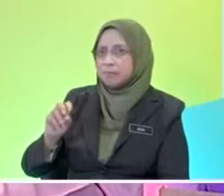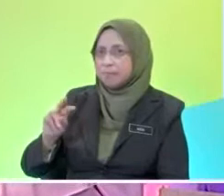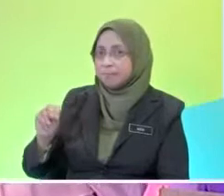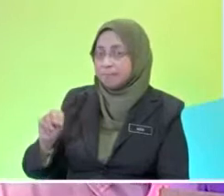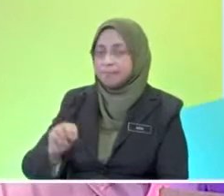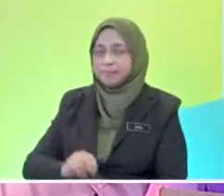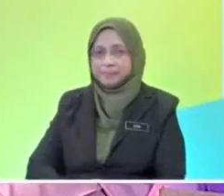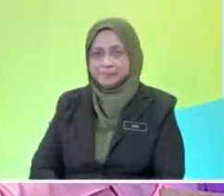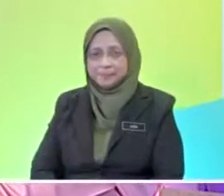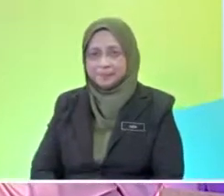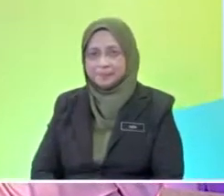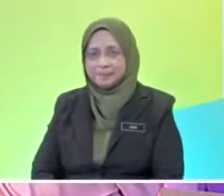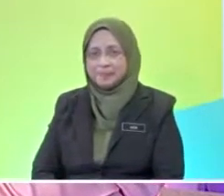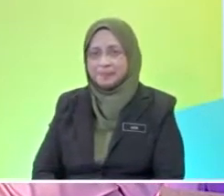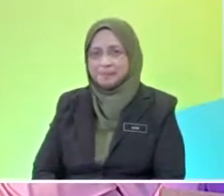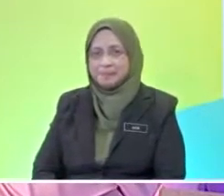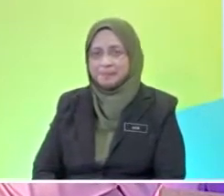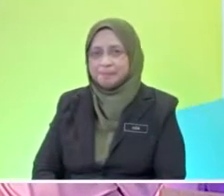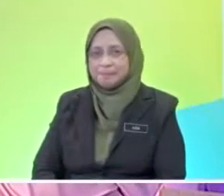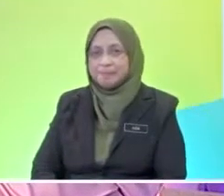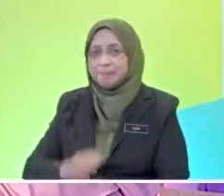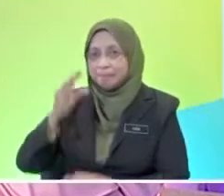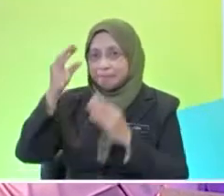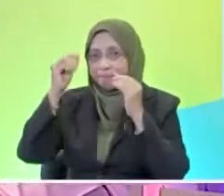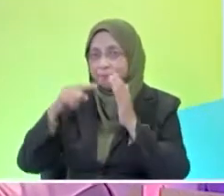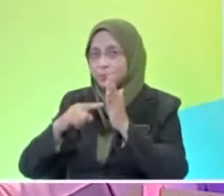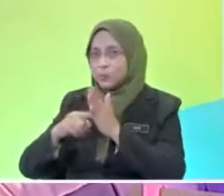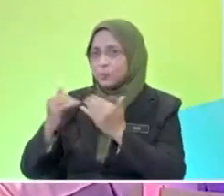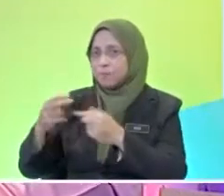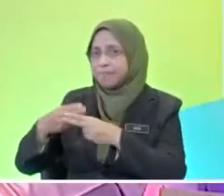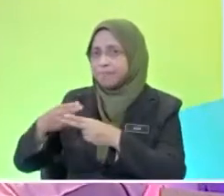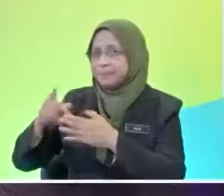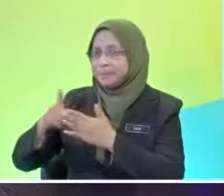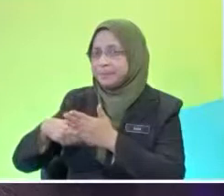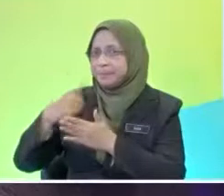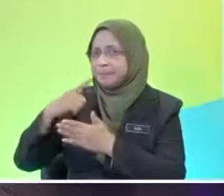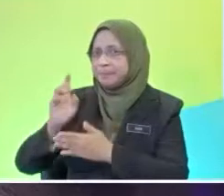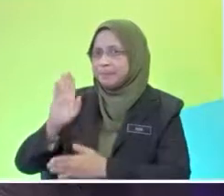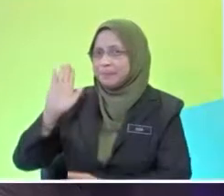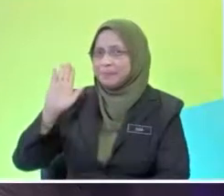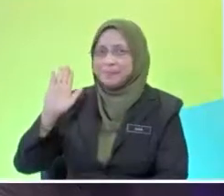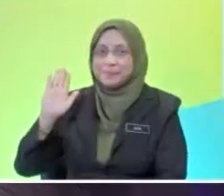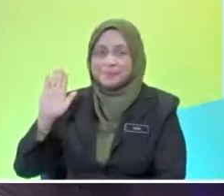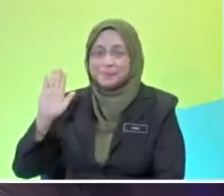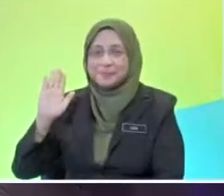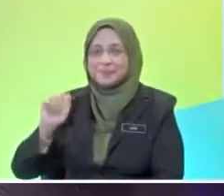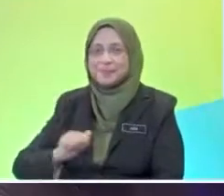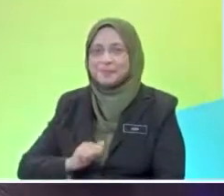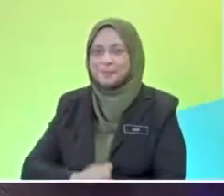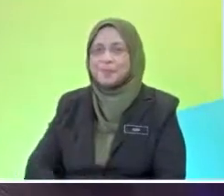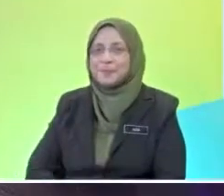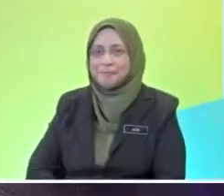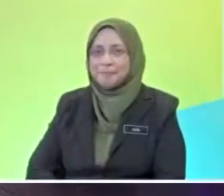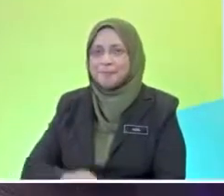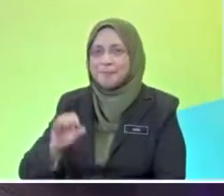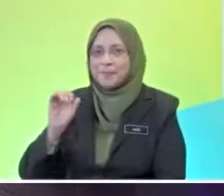pada papan putih kita sekarang ini. Yang di cikgu paparkan ni. Siapa nak bantu cikgu ni? Siapa? Oh,